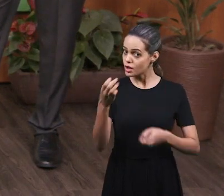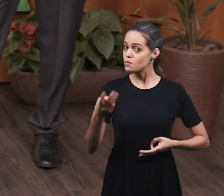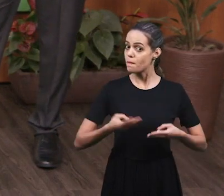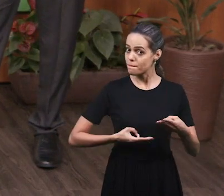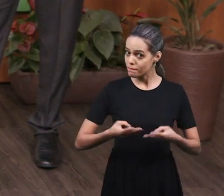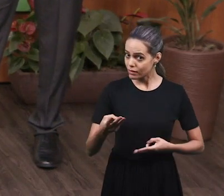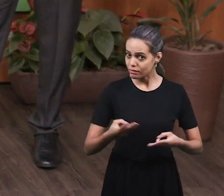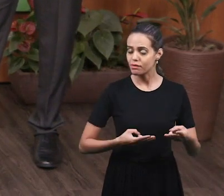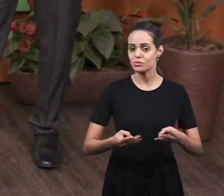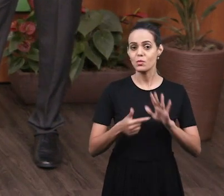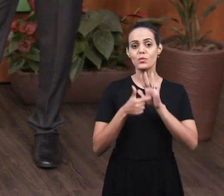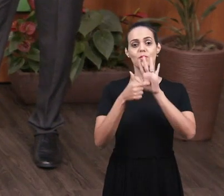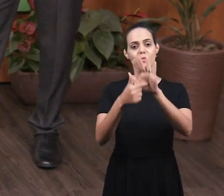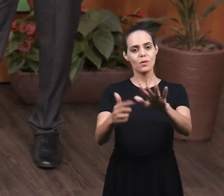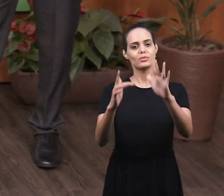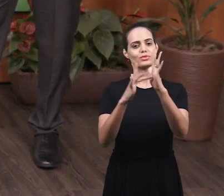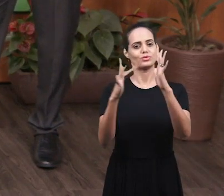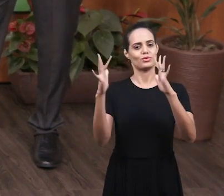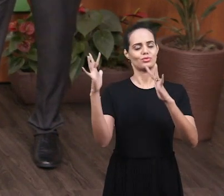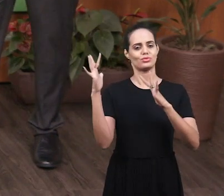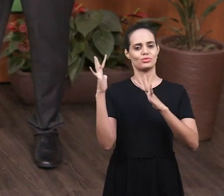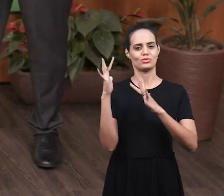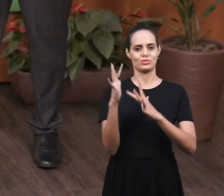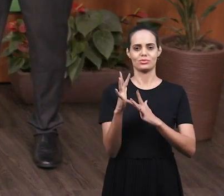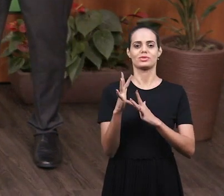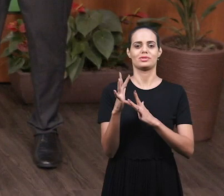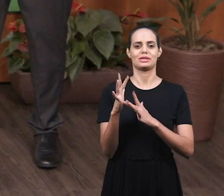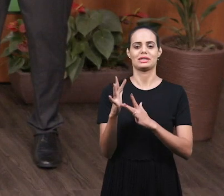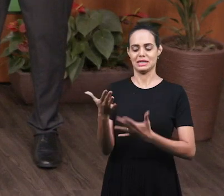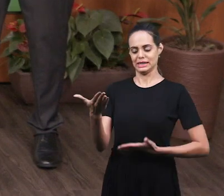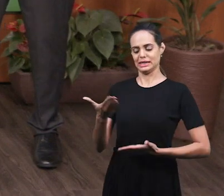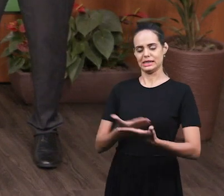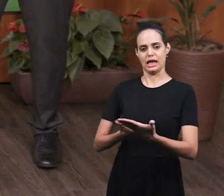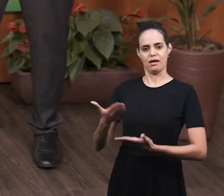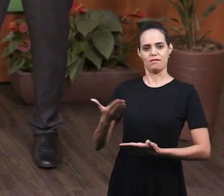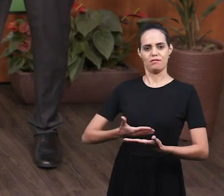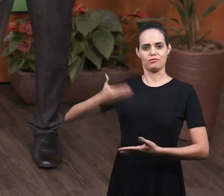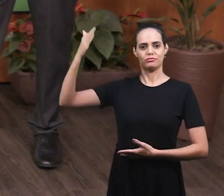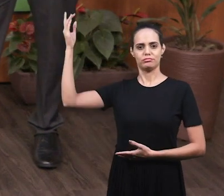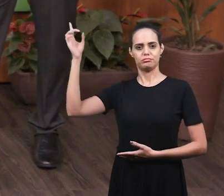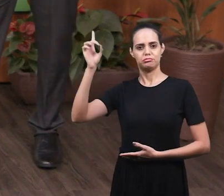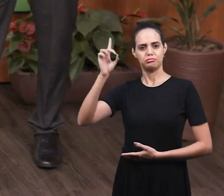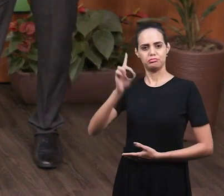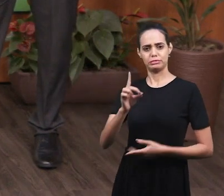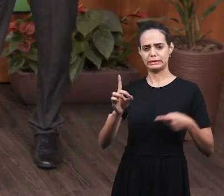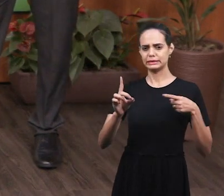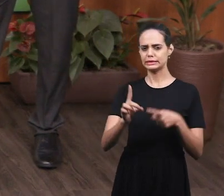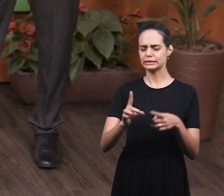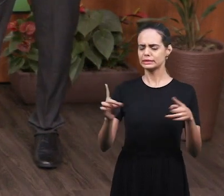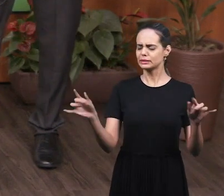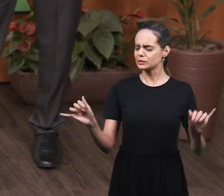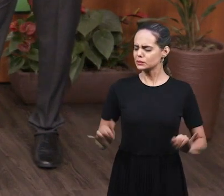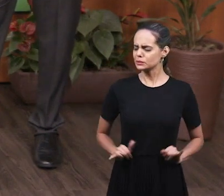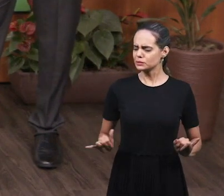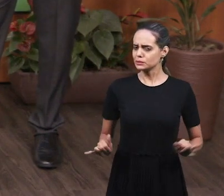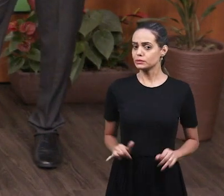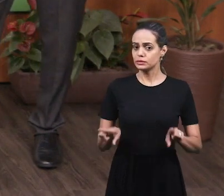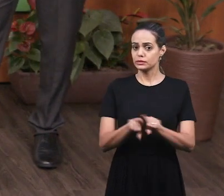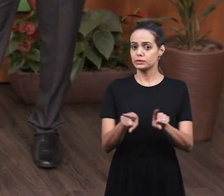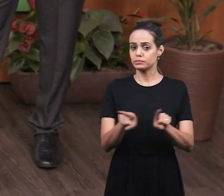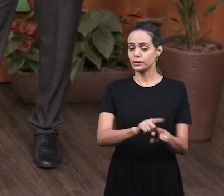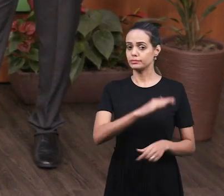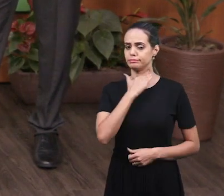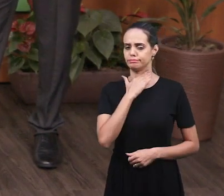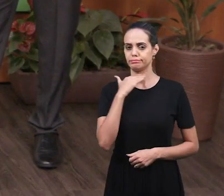de Marc, qui présente le Seigneur Jésus comme un serviteur qui est venu pour souffrir et